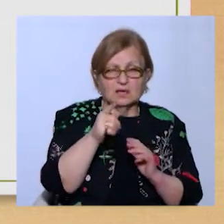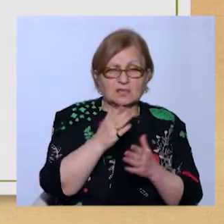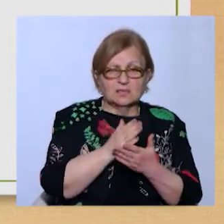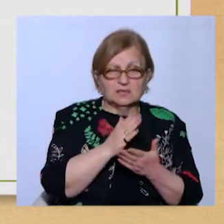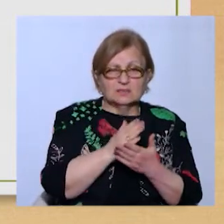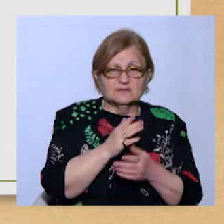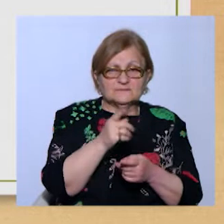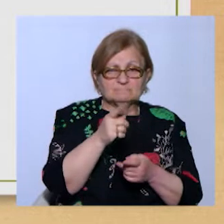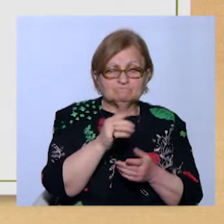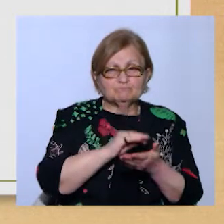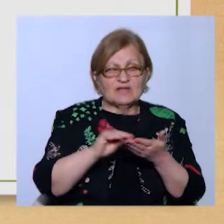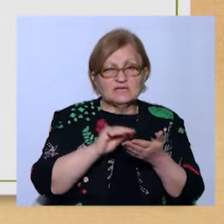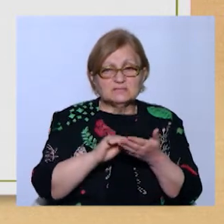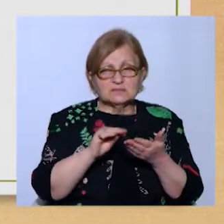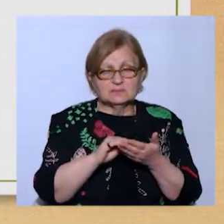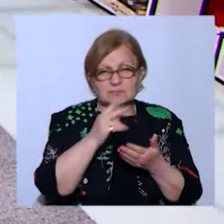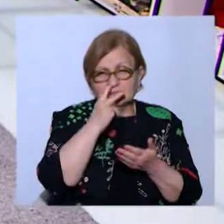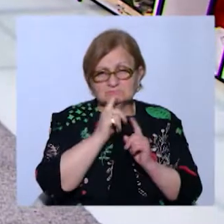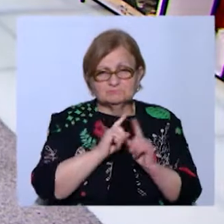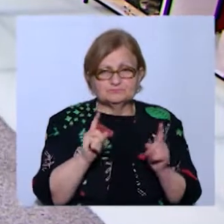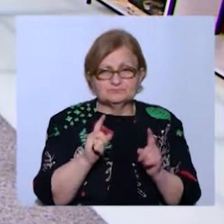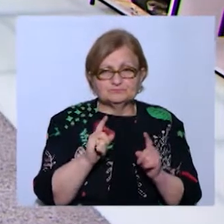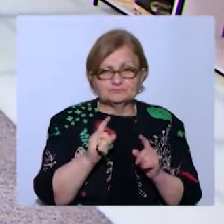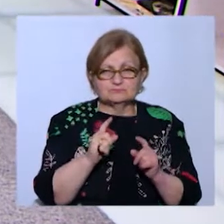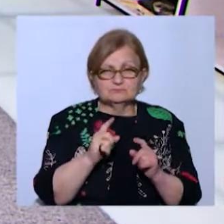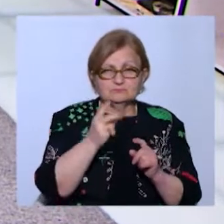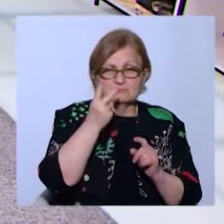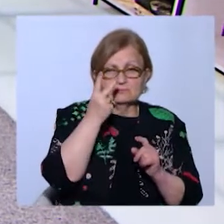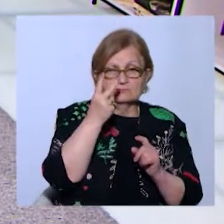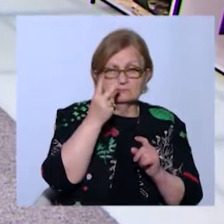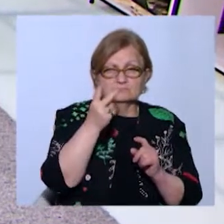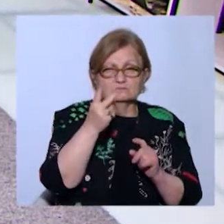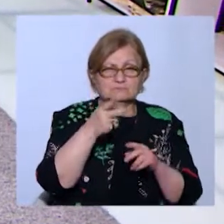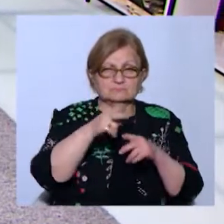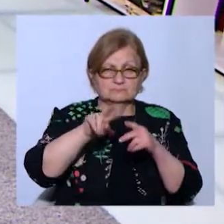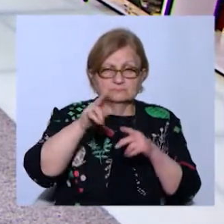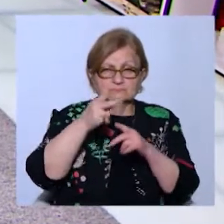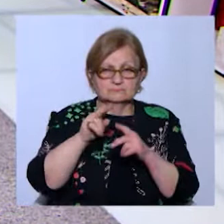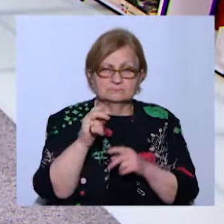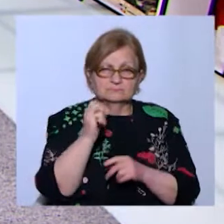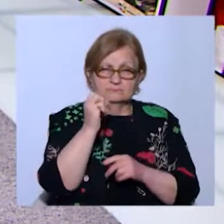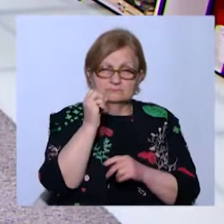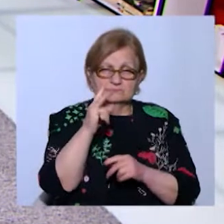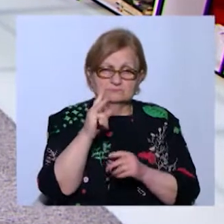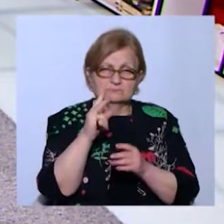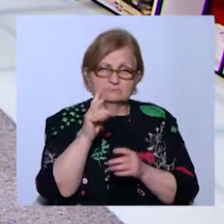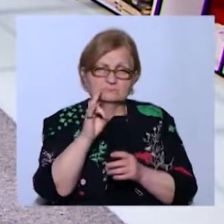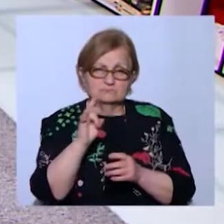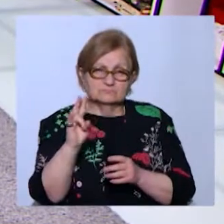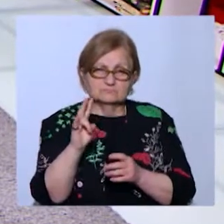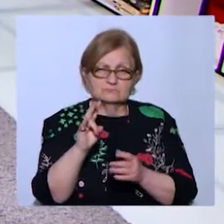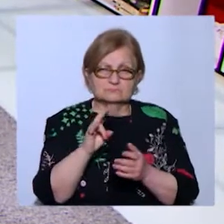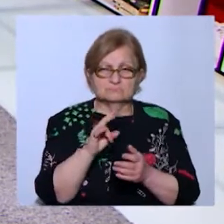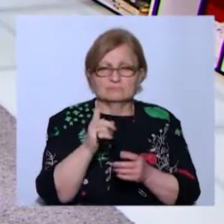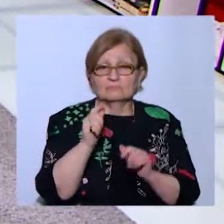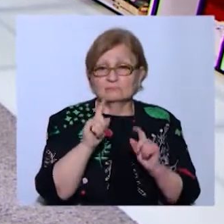აი ესეთნაირად ჩაიწერება, რაც 2 ხარისხად და ხარისხების ნამრავლი 12n-ია, მეტია 2 ხარისხად